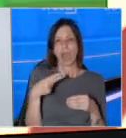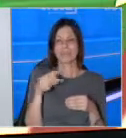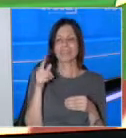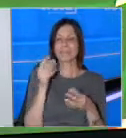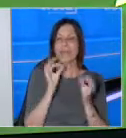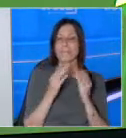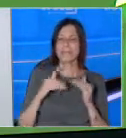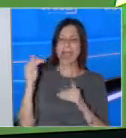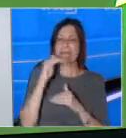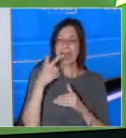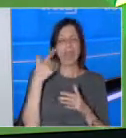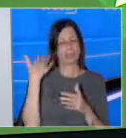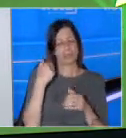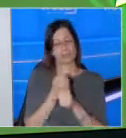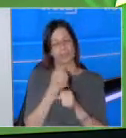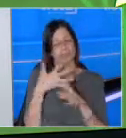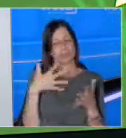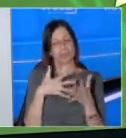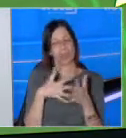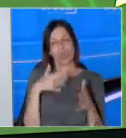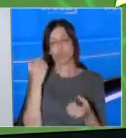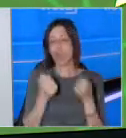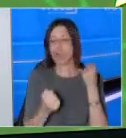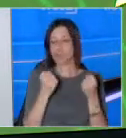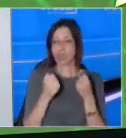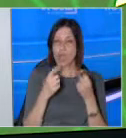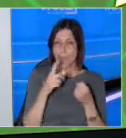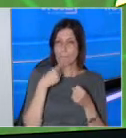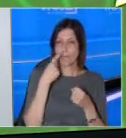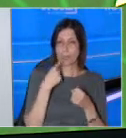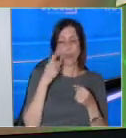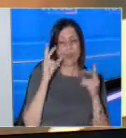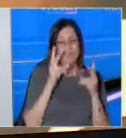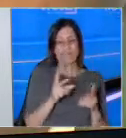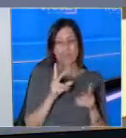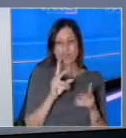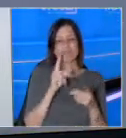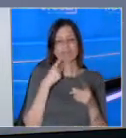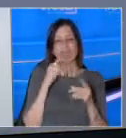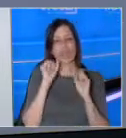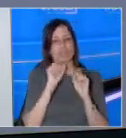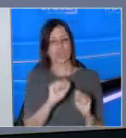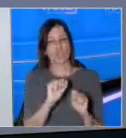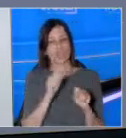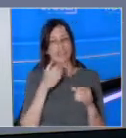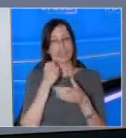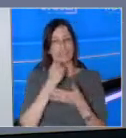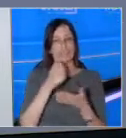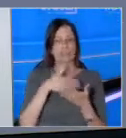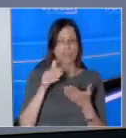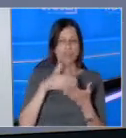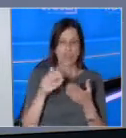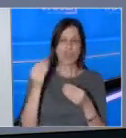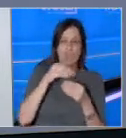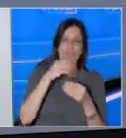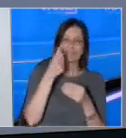ובגץ מתחו ביקורת מאוד קשה. הם אמרו שאפשרו במקום זאת להישען על תקציב המשכי ולהוסיף לו כספים, זה